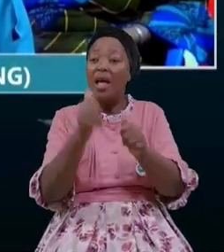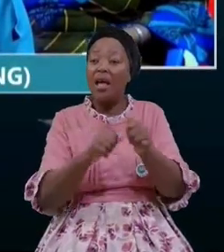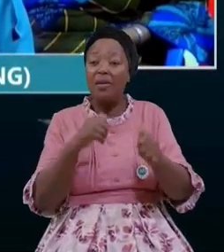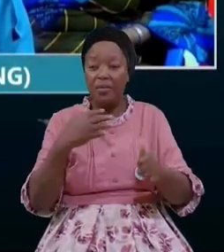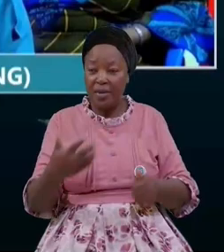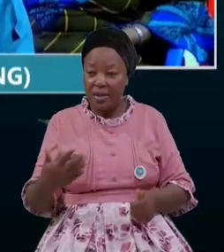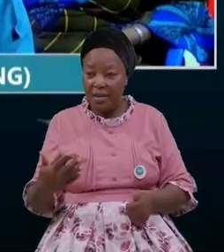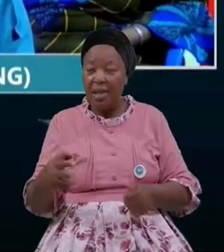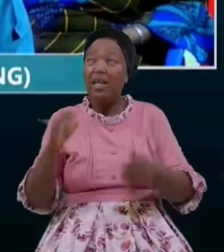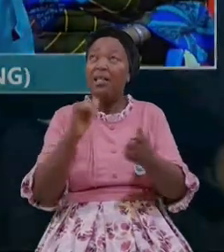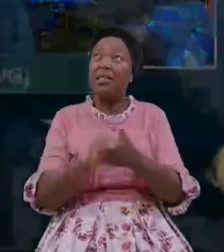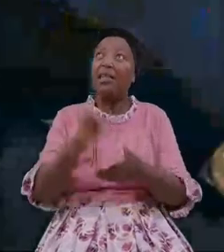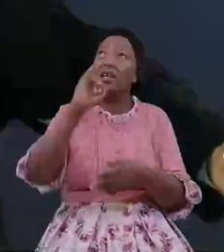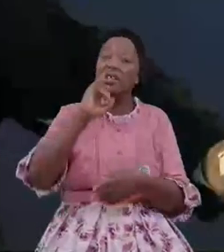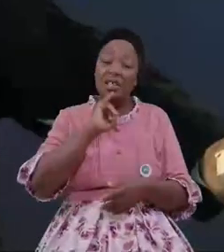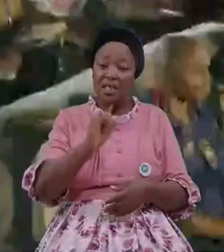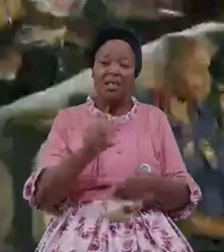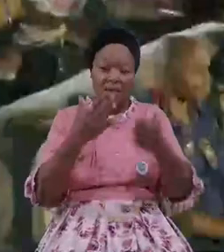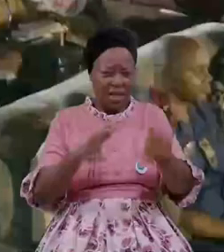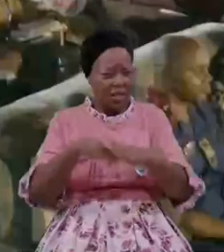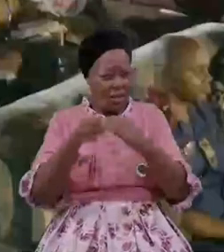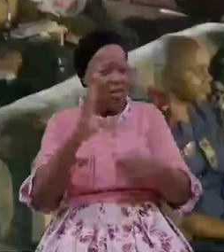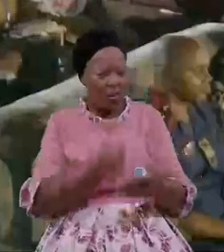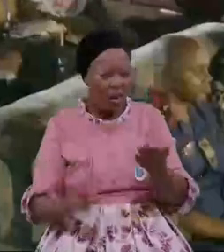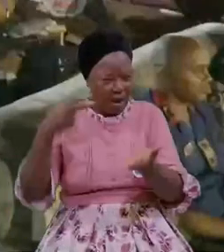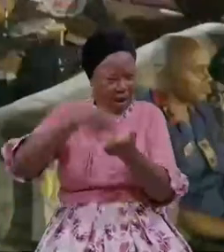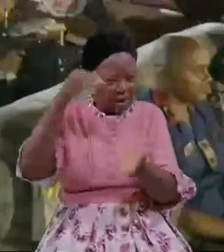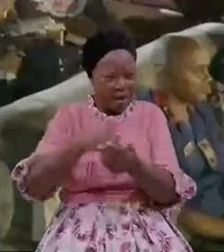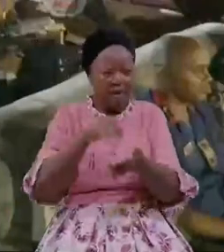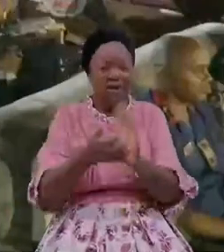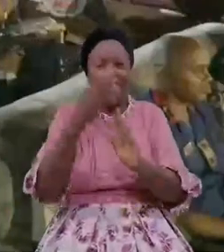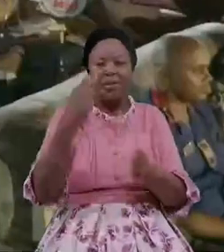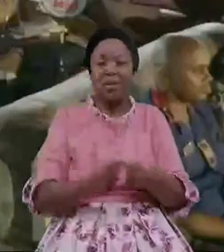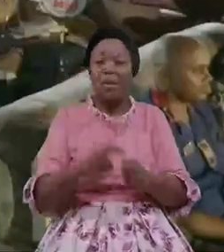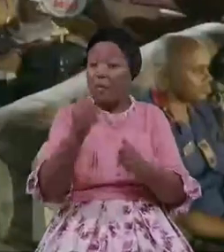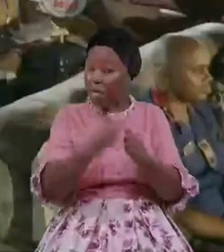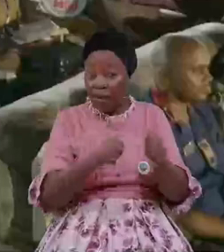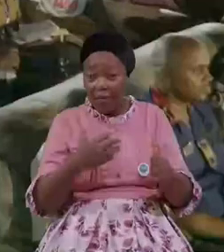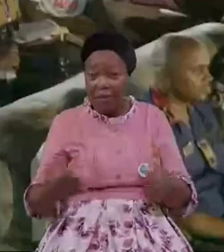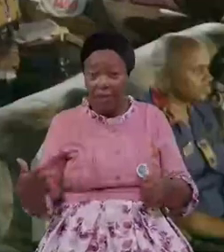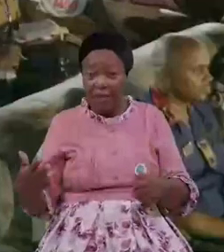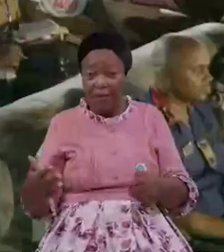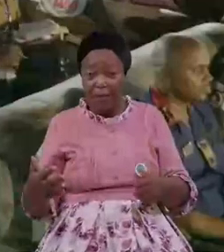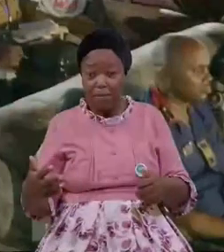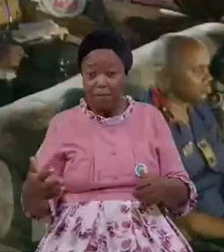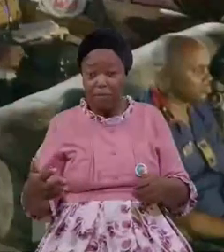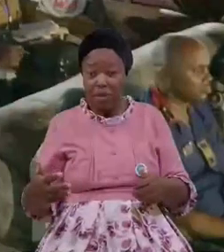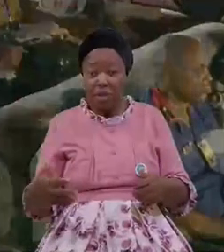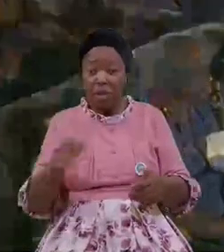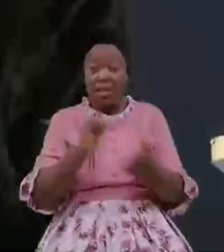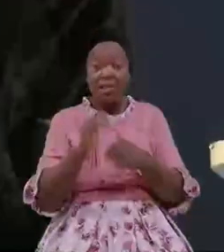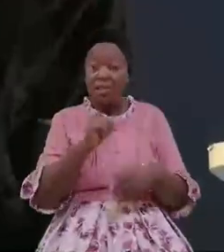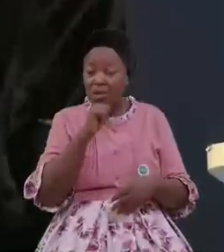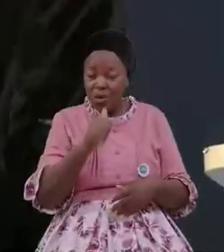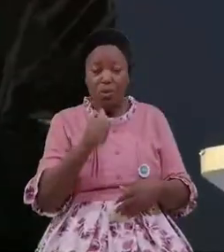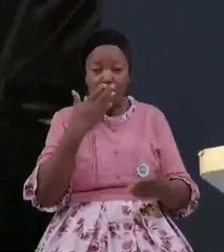cela tout ce qui est mort en vous va résulter encore tout ce qui est dormant dans votre